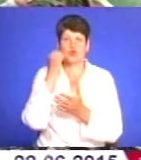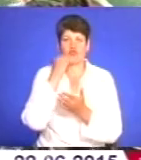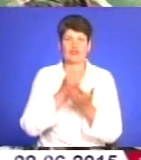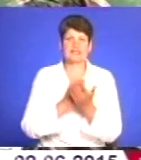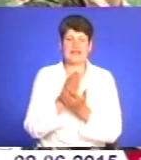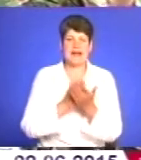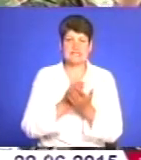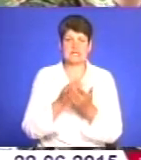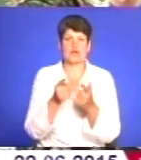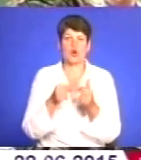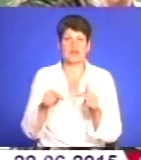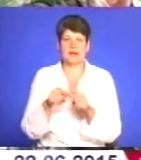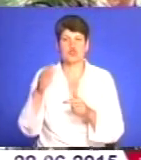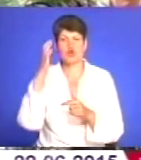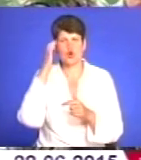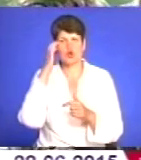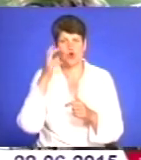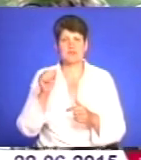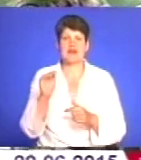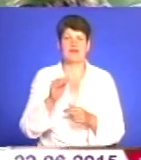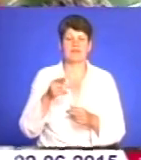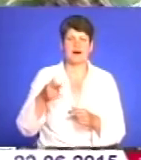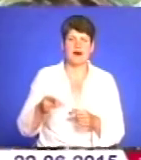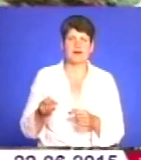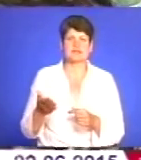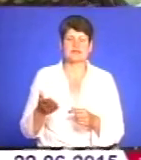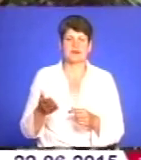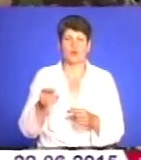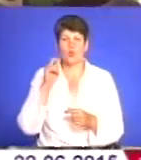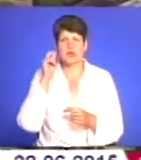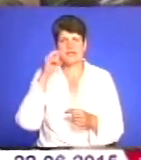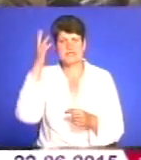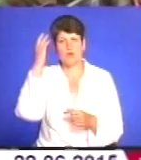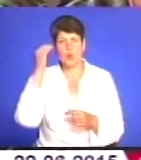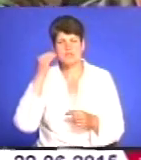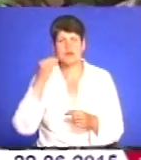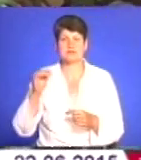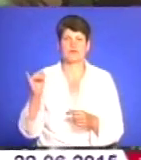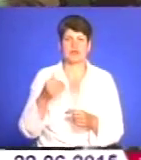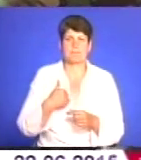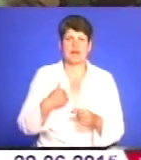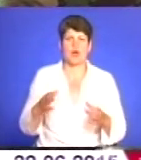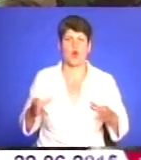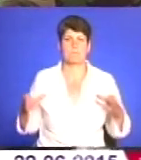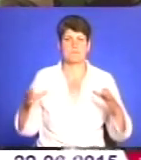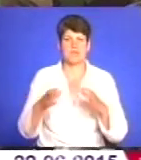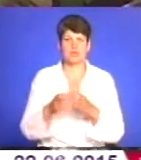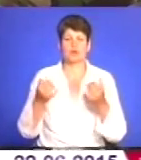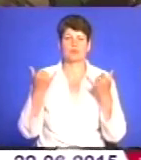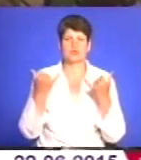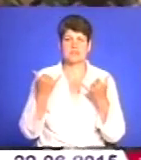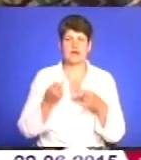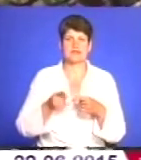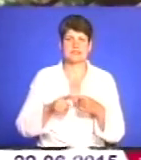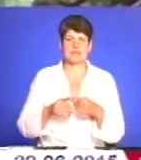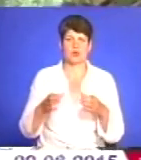входять афганці, чорнобильці, власне спілка офіцерів, українське козацтво, і ми об'єднуємо зараз це